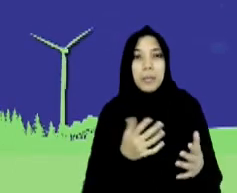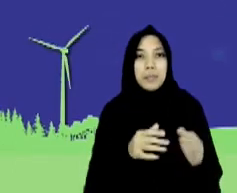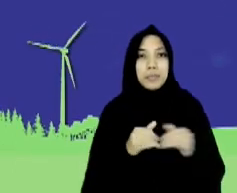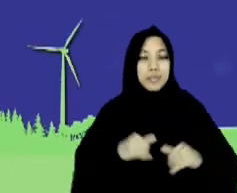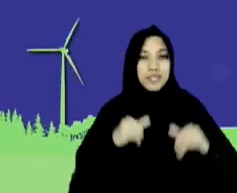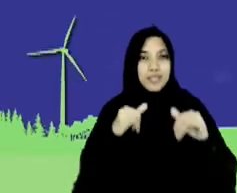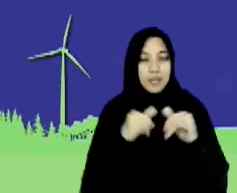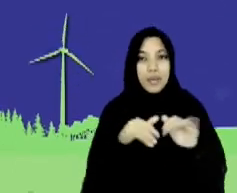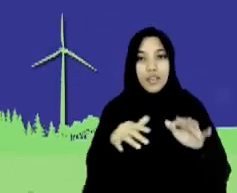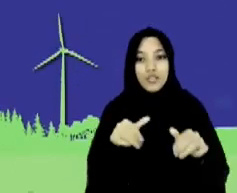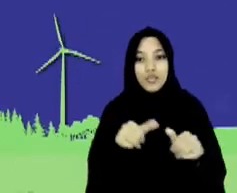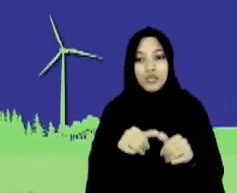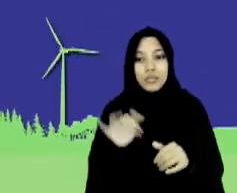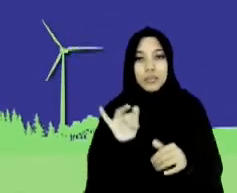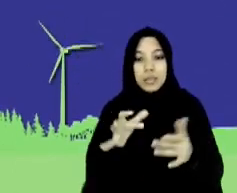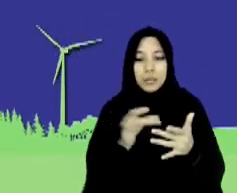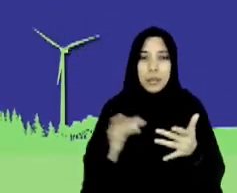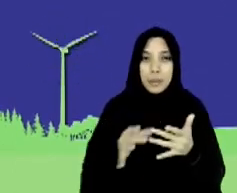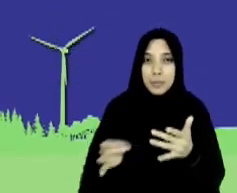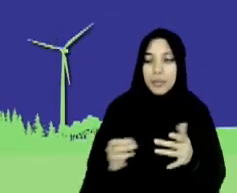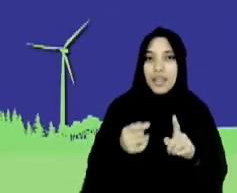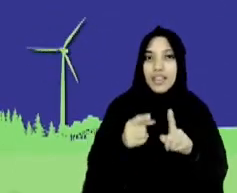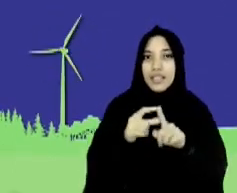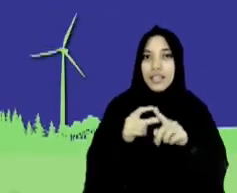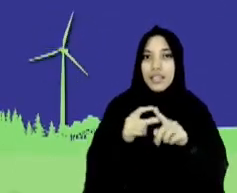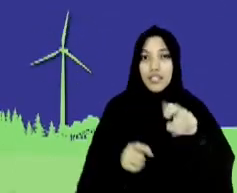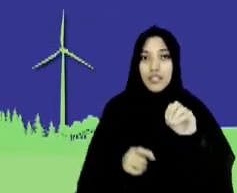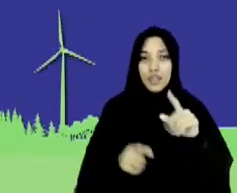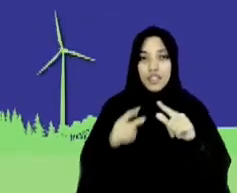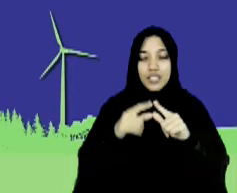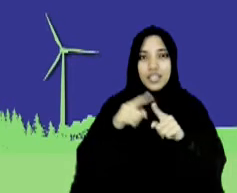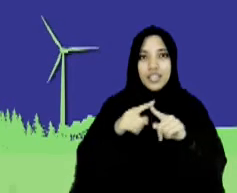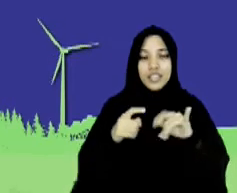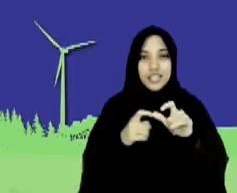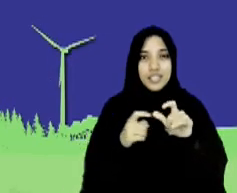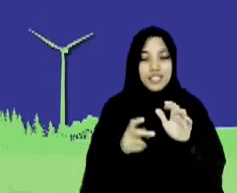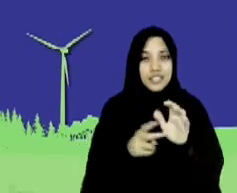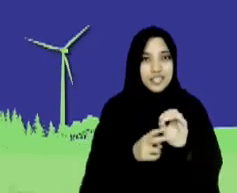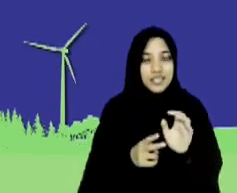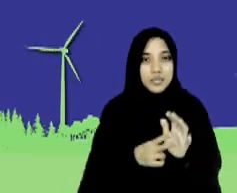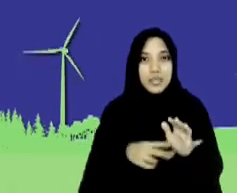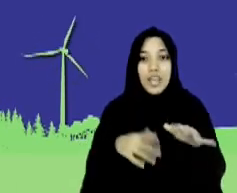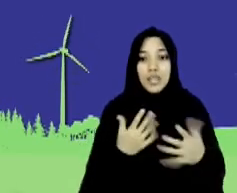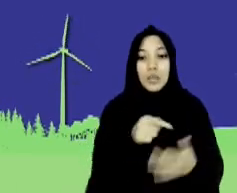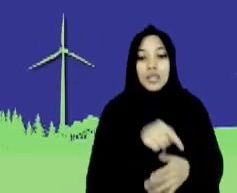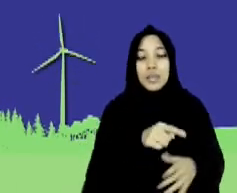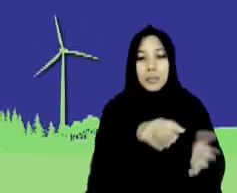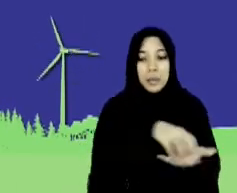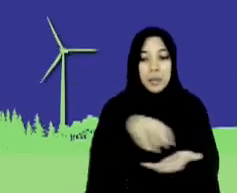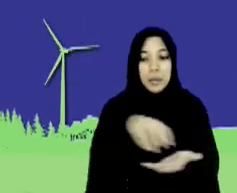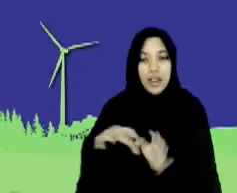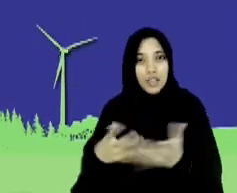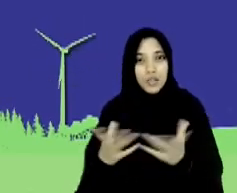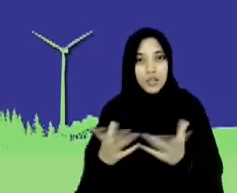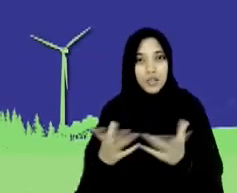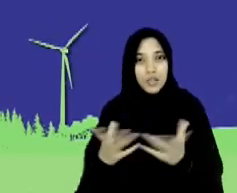upaya untuk mengeliminasi deforestation gitu kan di Cross value chain Apakah itu sebagai apa Ra material atau misalnya sebagai packaging